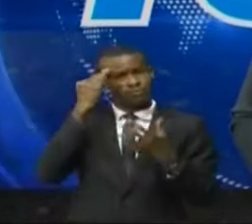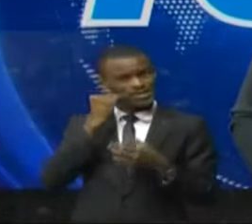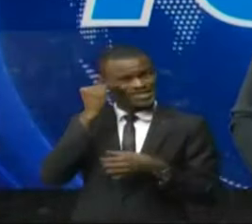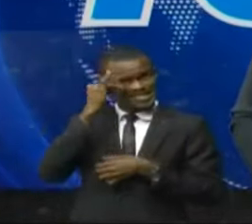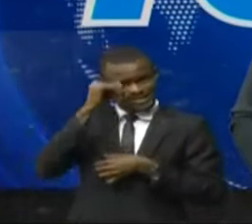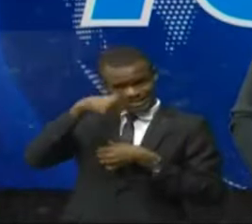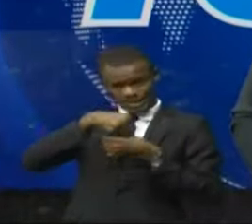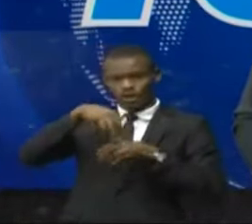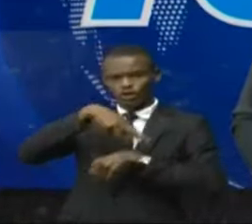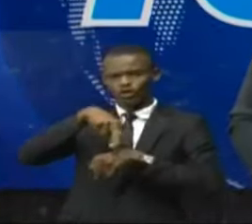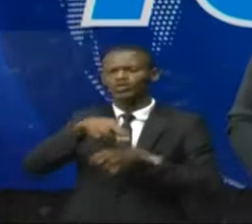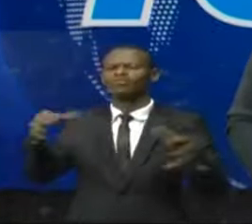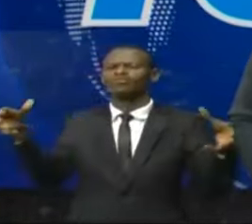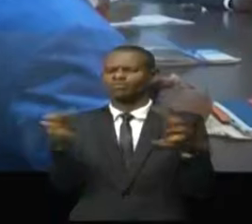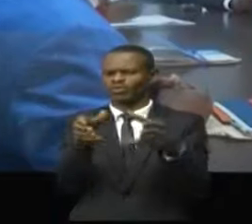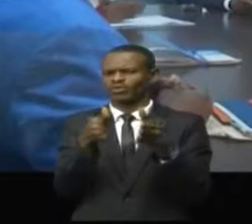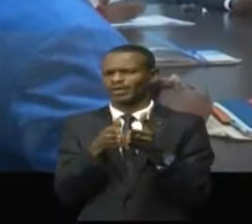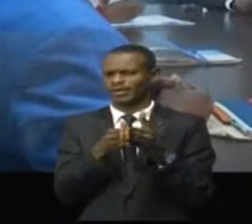film de Guiti Toko.